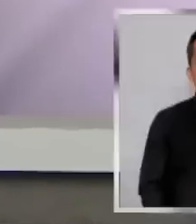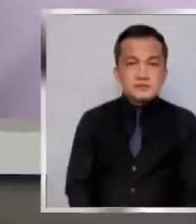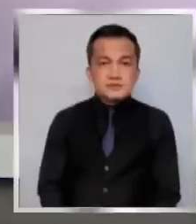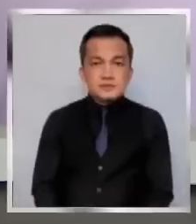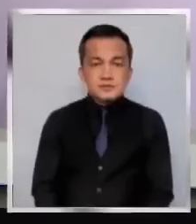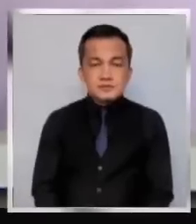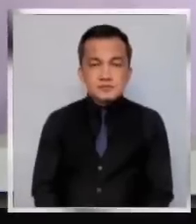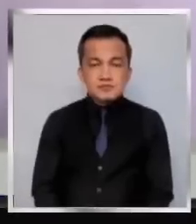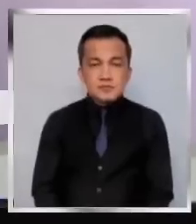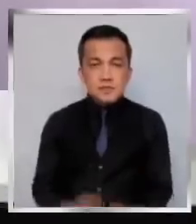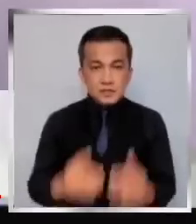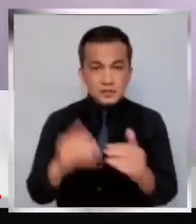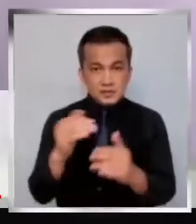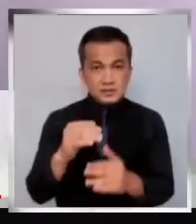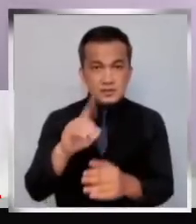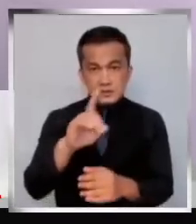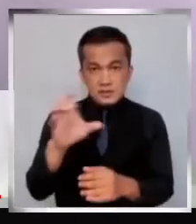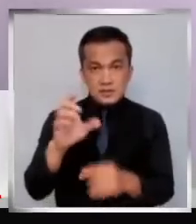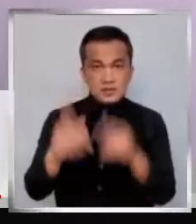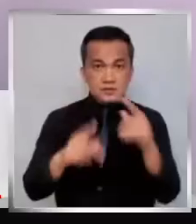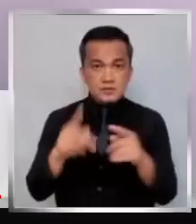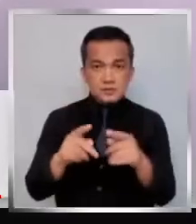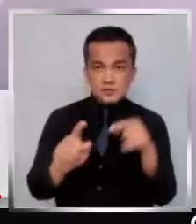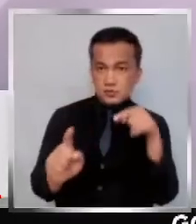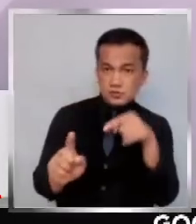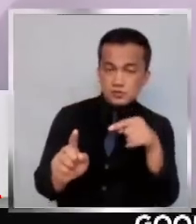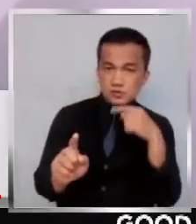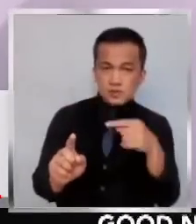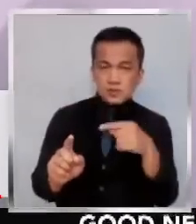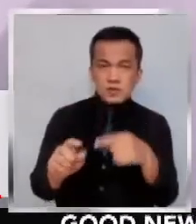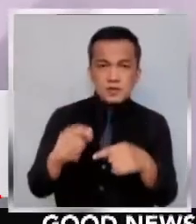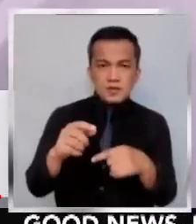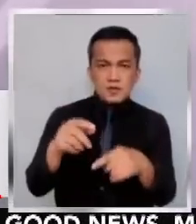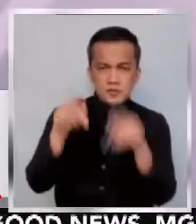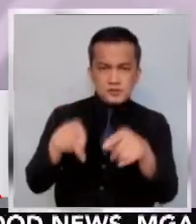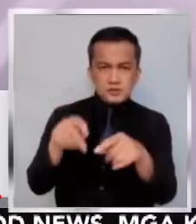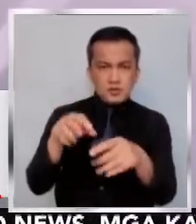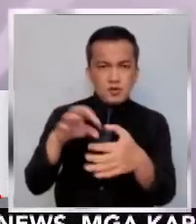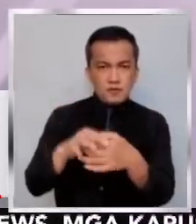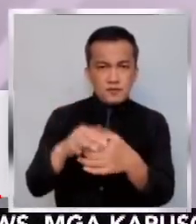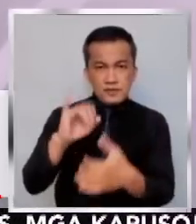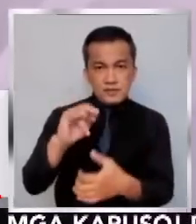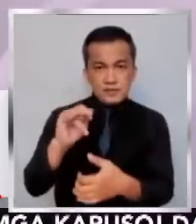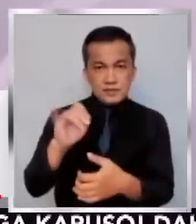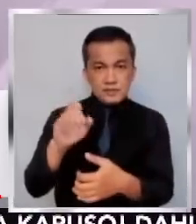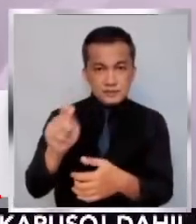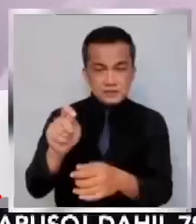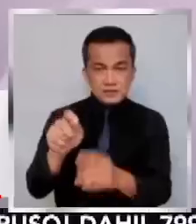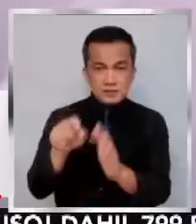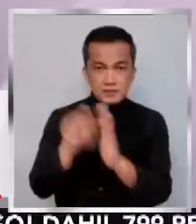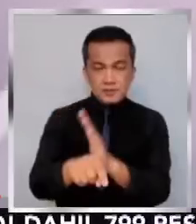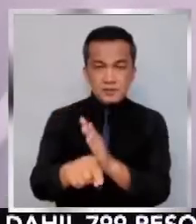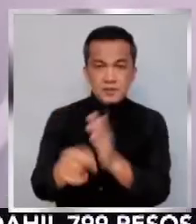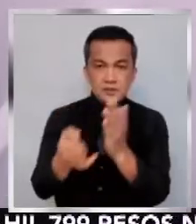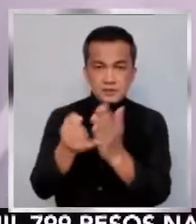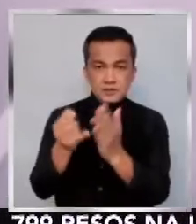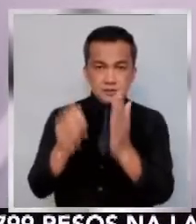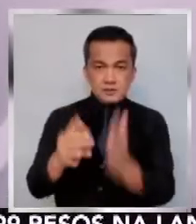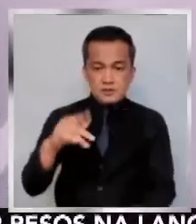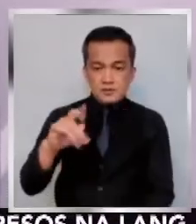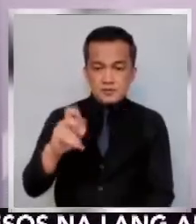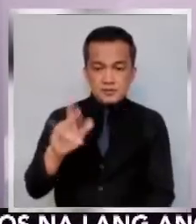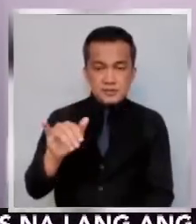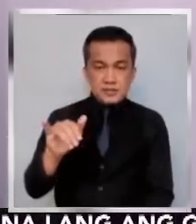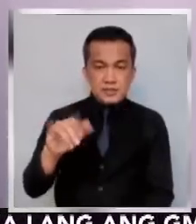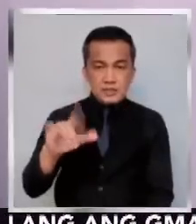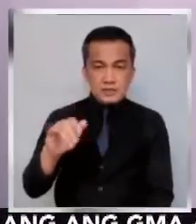Mahigit 100 personalidad ang itinuturing na persons of interest sa pagpatay sa mamamahayag na si Percy Lapi. Kabilang